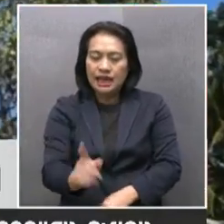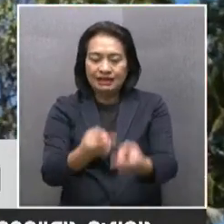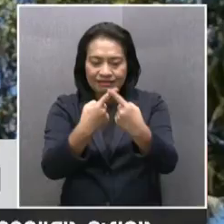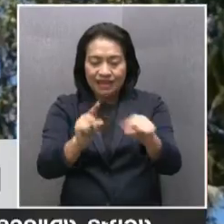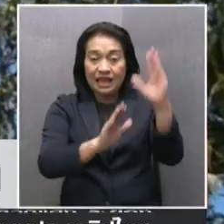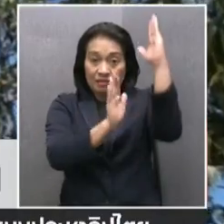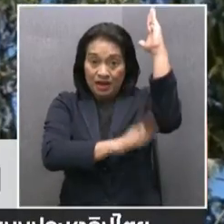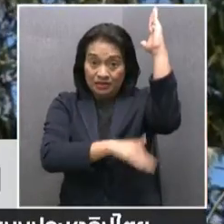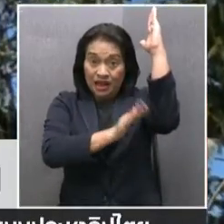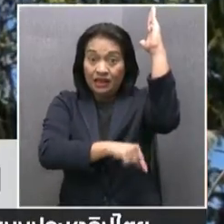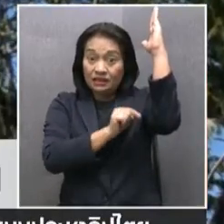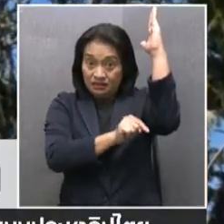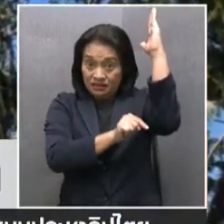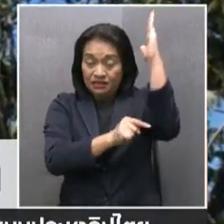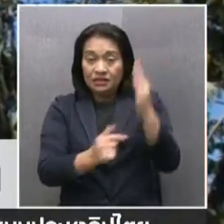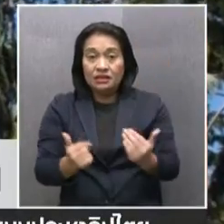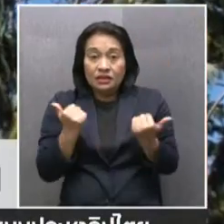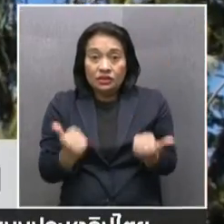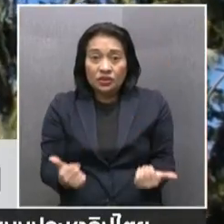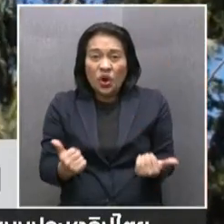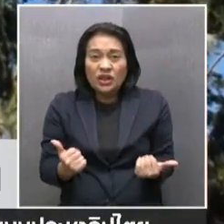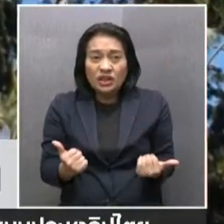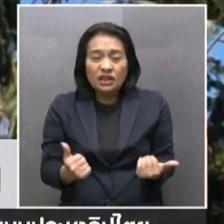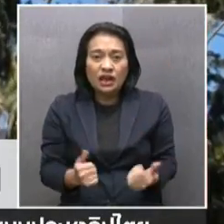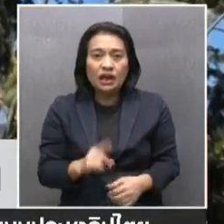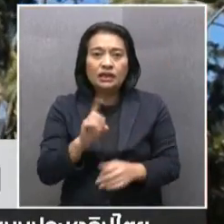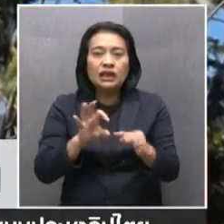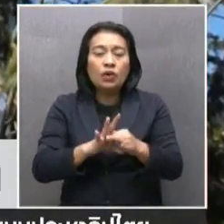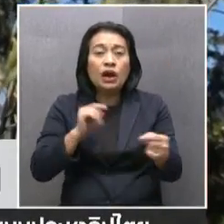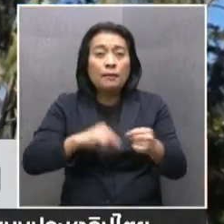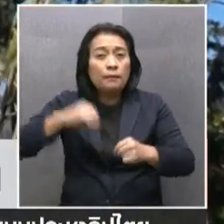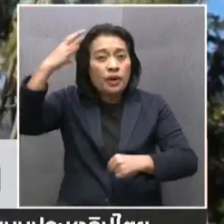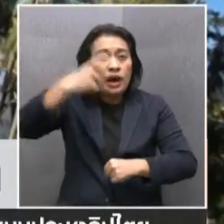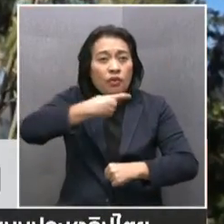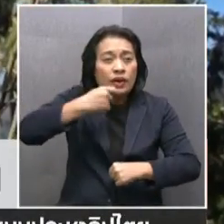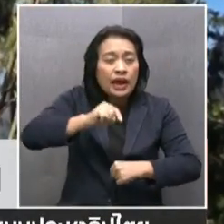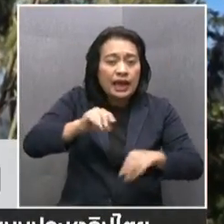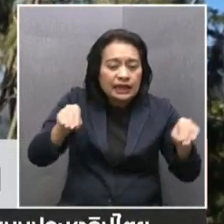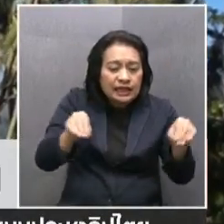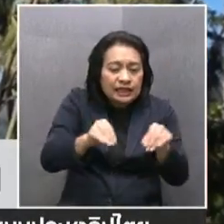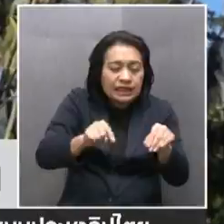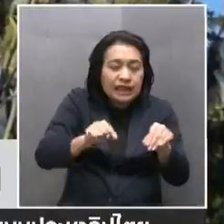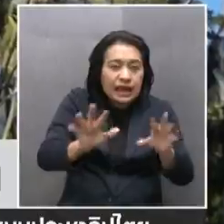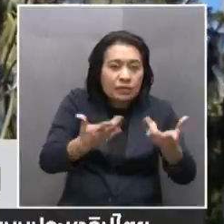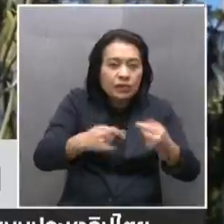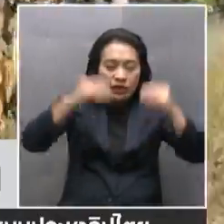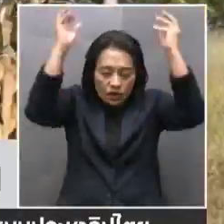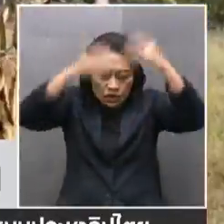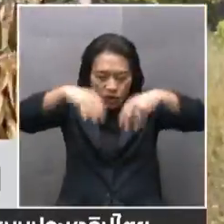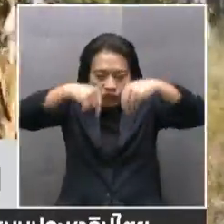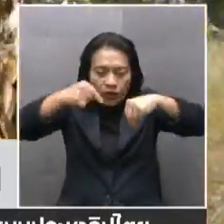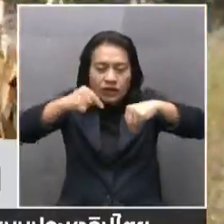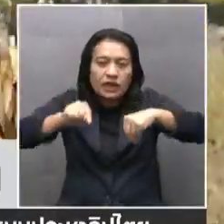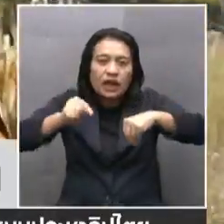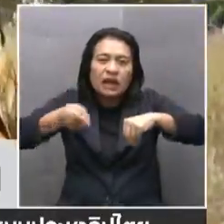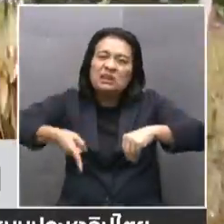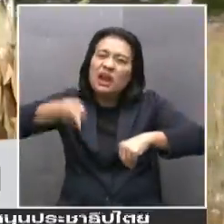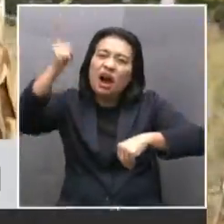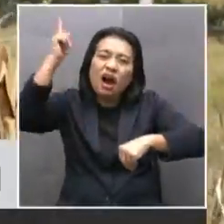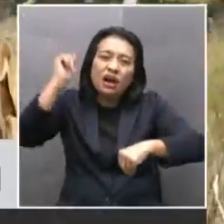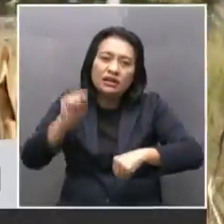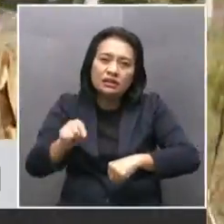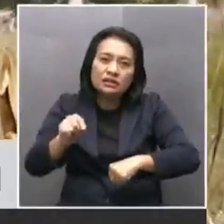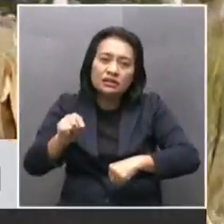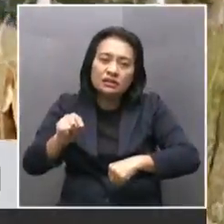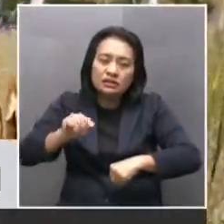ใต้ของเรากำลังอยู่ในช่วงของปลายฤดูแล้งซึ่งฤดูฝนของพื้นที่ภาคใต้เนี่ยก็จะเริ่มช้ากว่าพื้นที่อื่นๆนะครับโดยจะเริ่